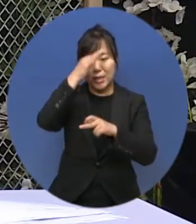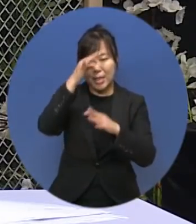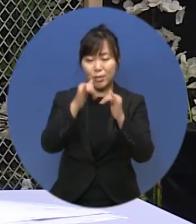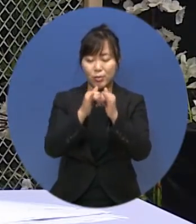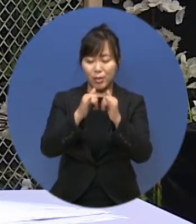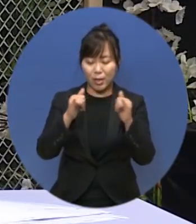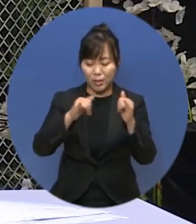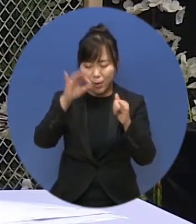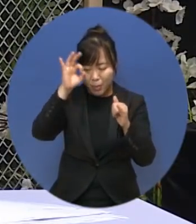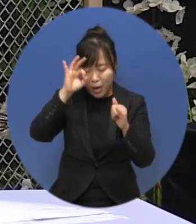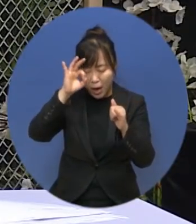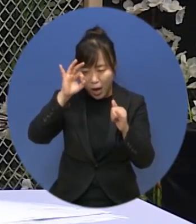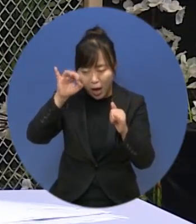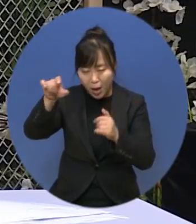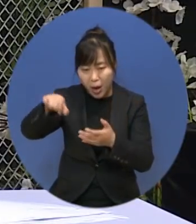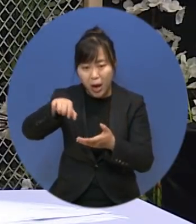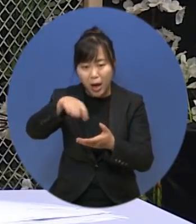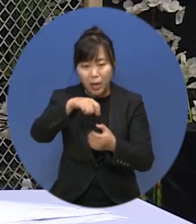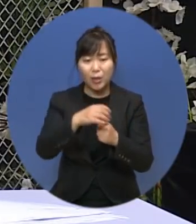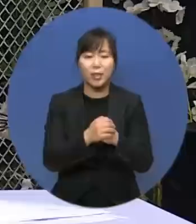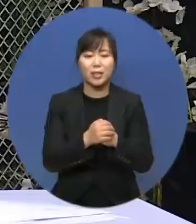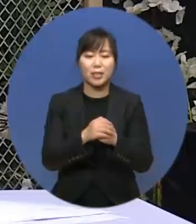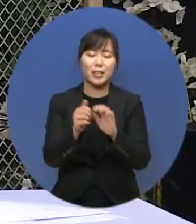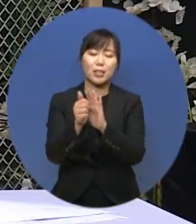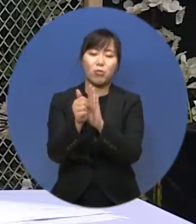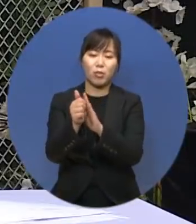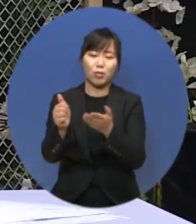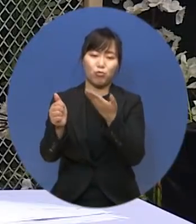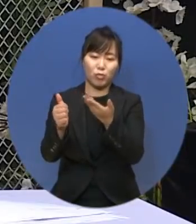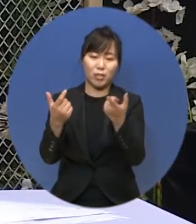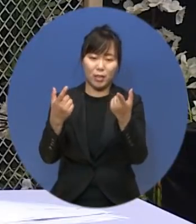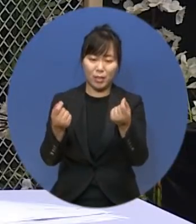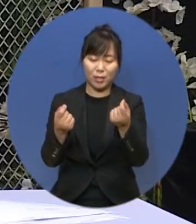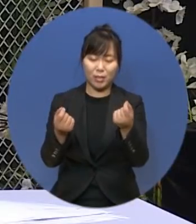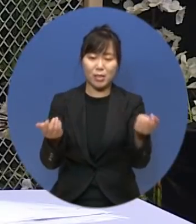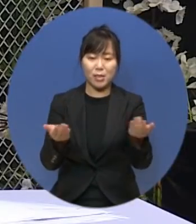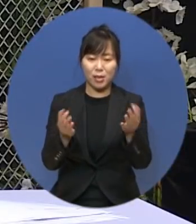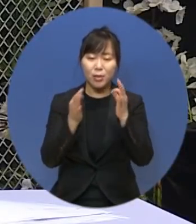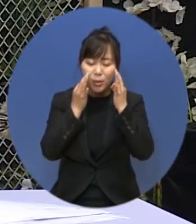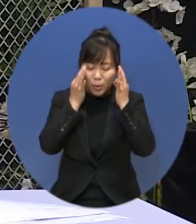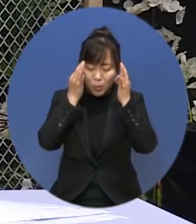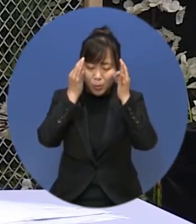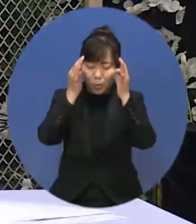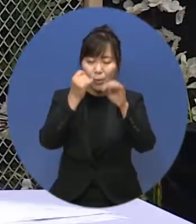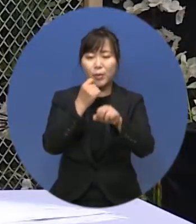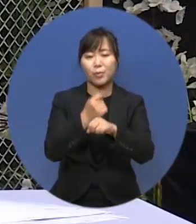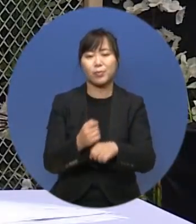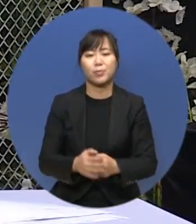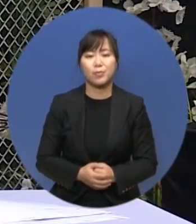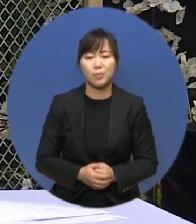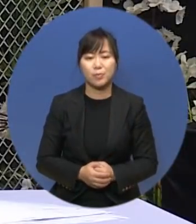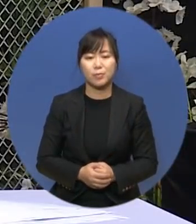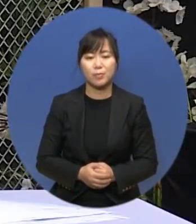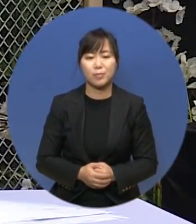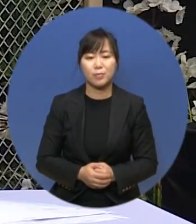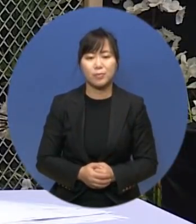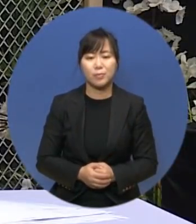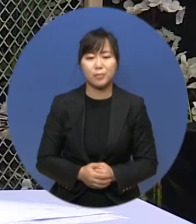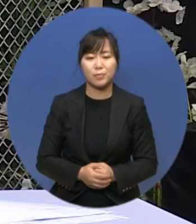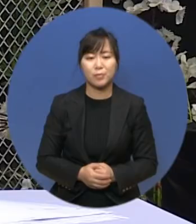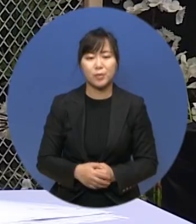장애 예술가들을 발굴하고 또 지원하는 이런 일에 좀 최선을 다하려고 하고요.